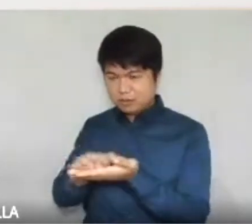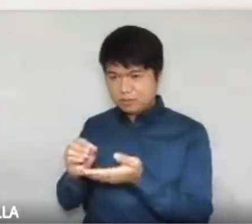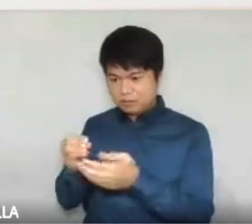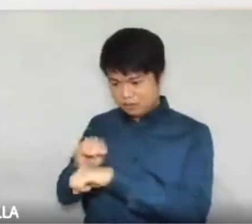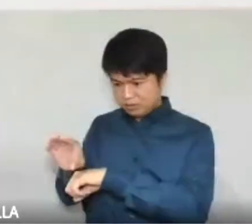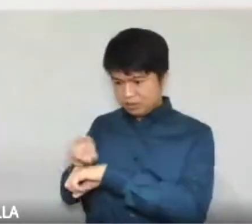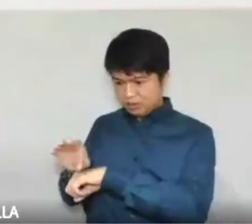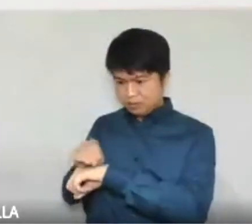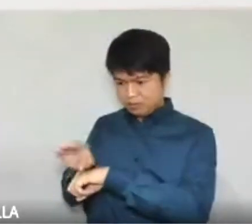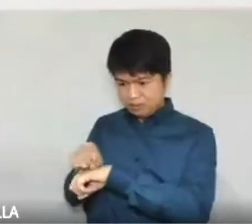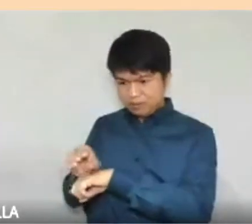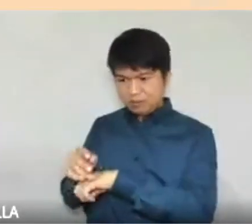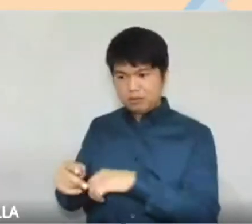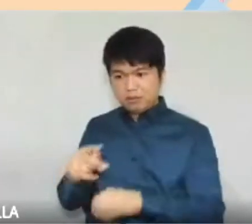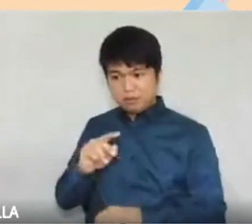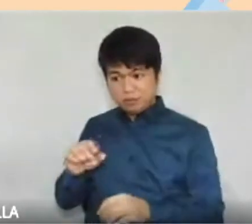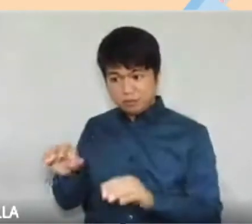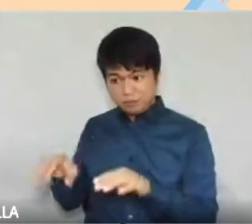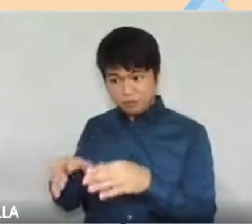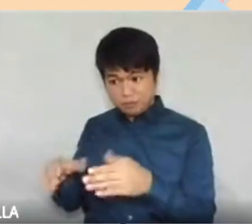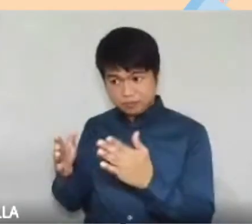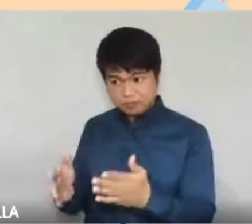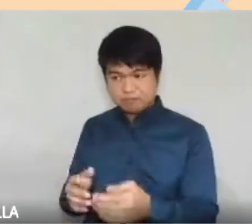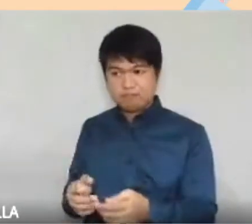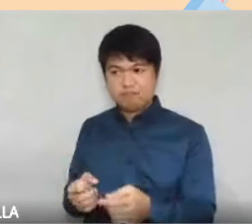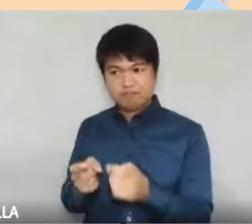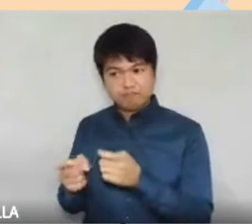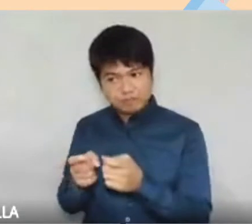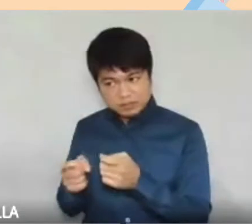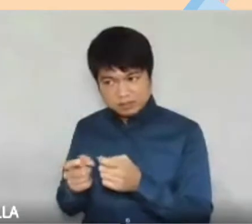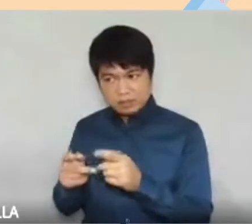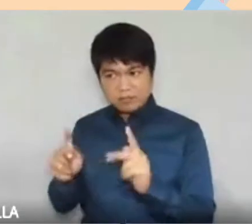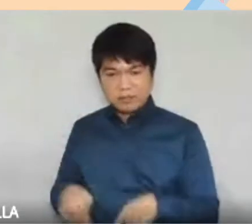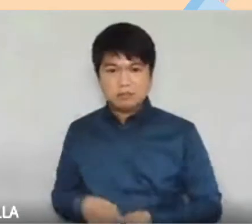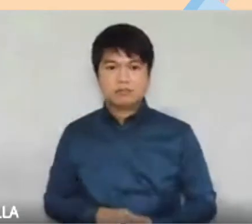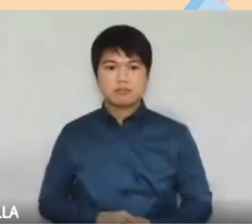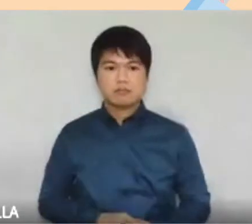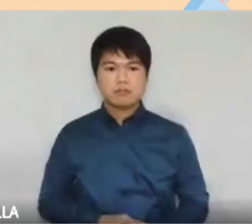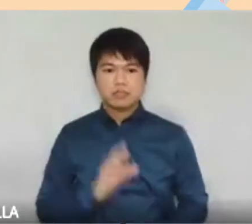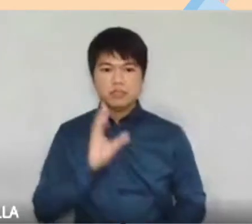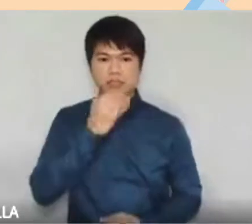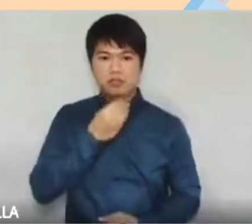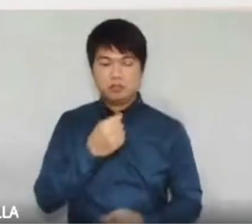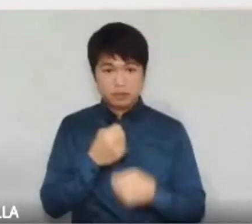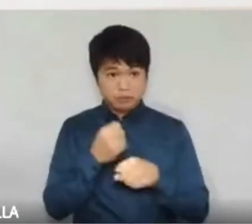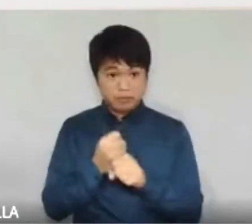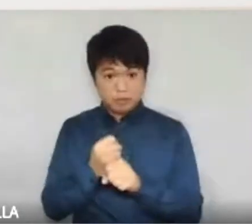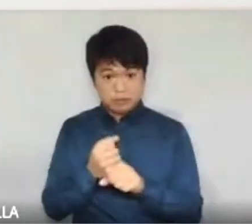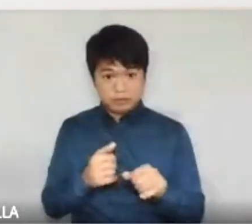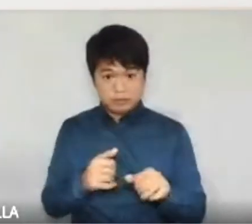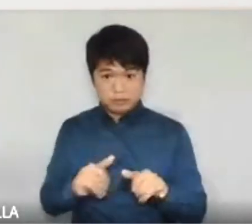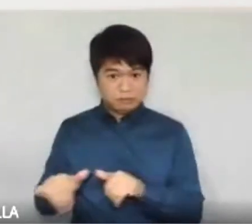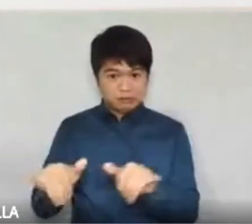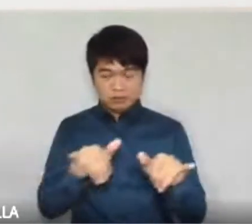ng datos. Sino ba ang bumubuo at nagtatakda ng mga standards na ito?